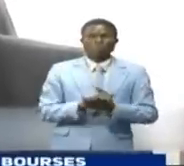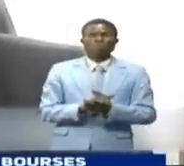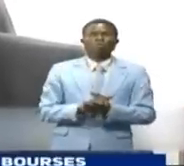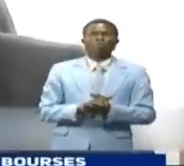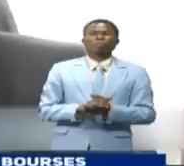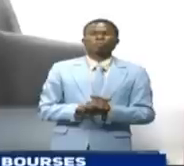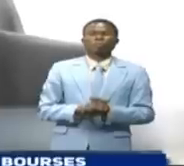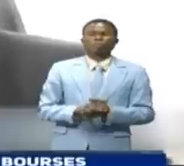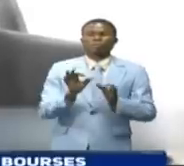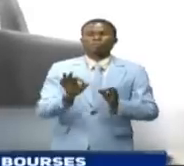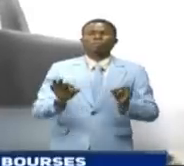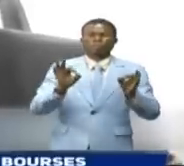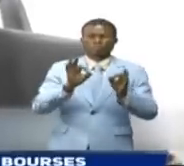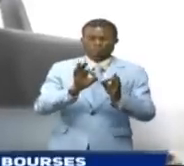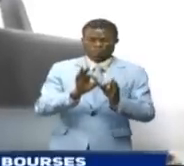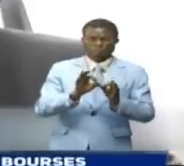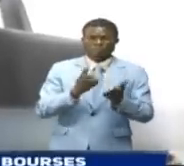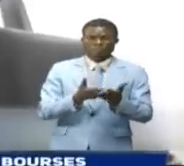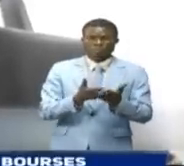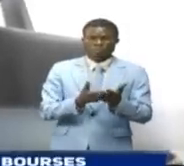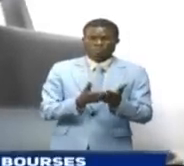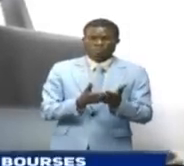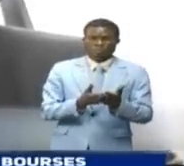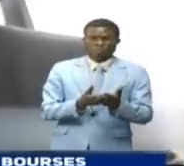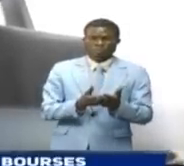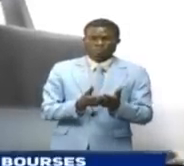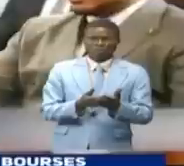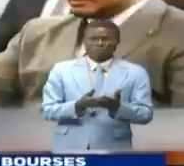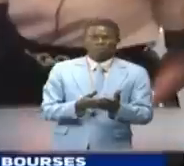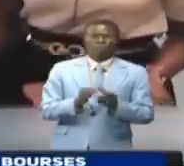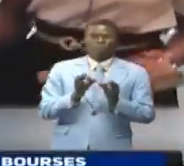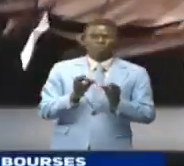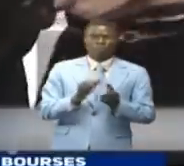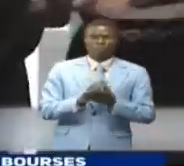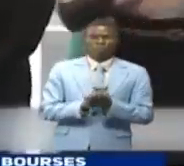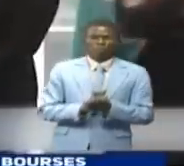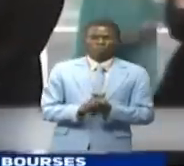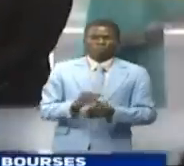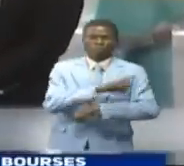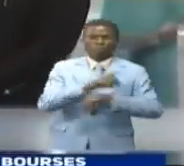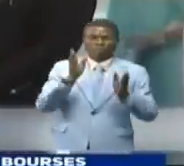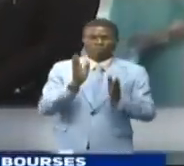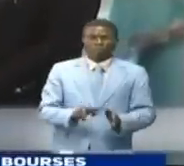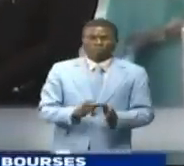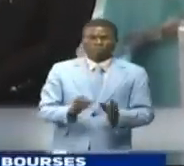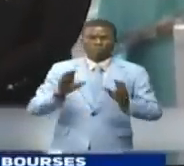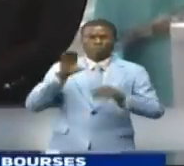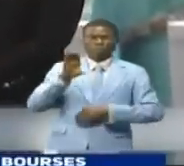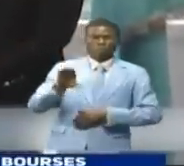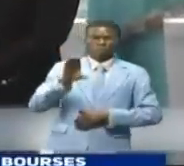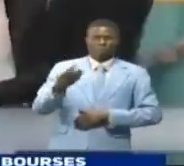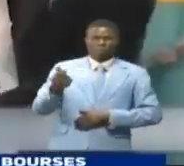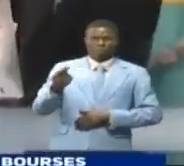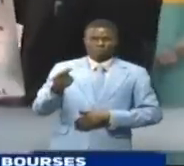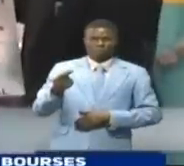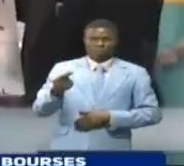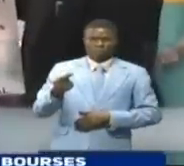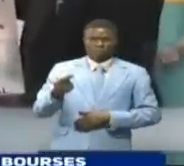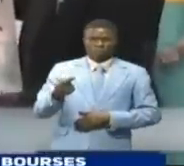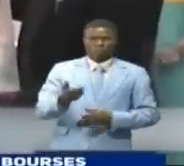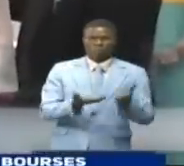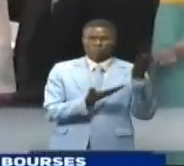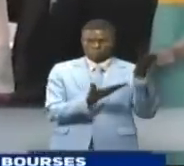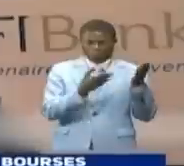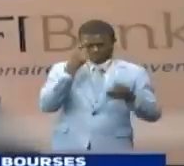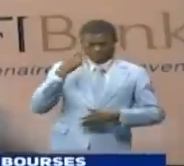la sincérité avec laquelle les choses se passent. Et l'administrateur délégué de cette banque, Francesco De Musso. Il est important pour